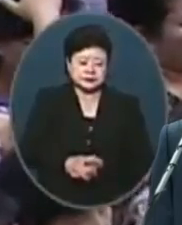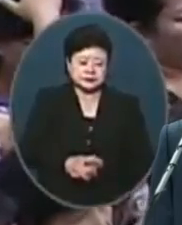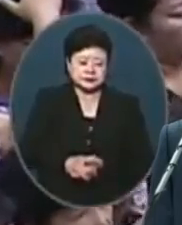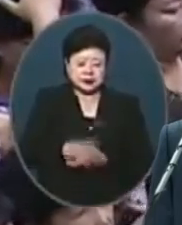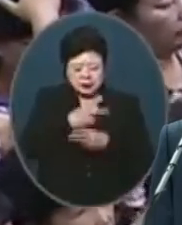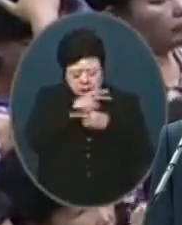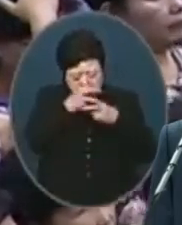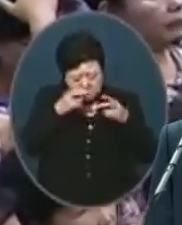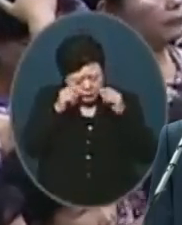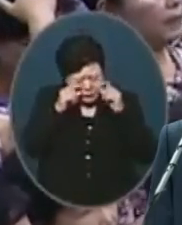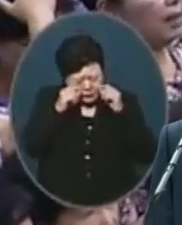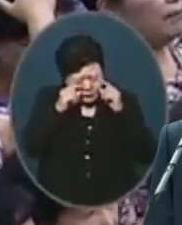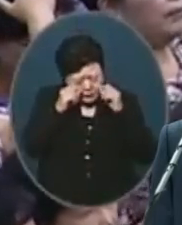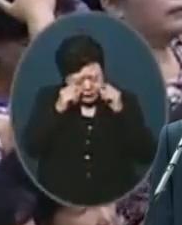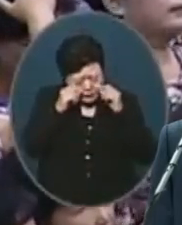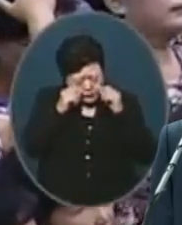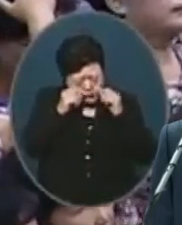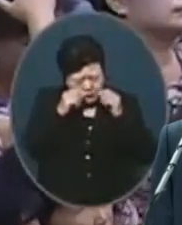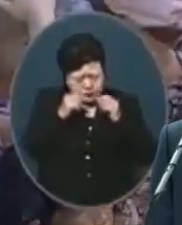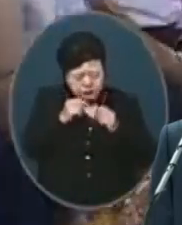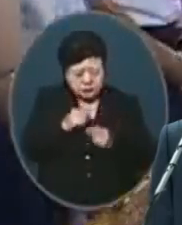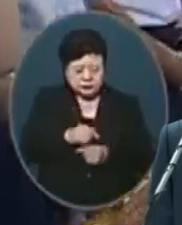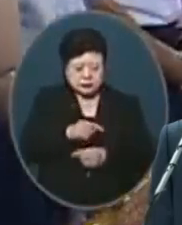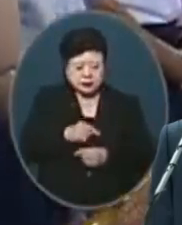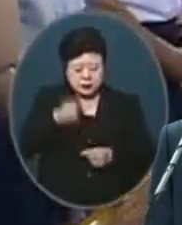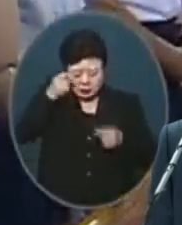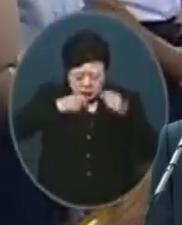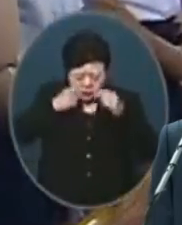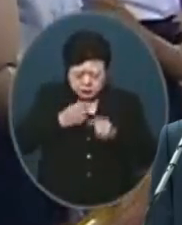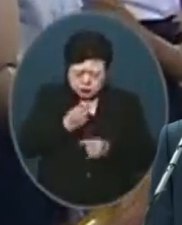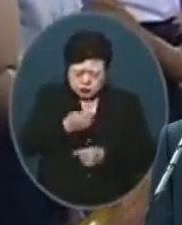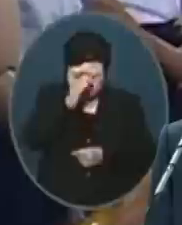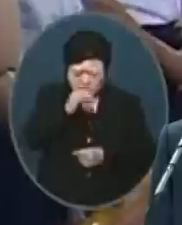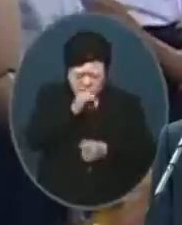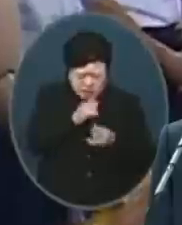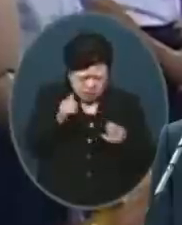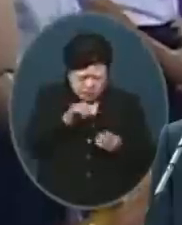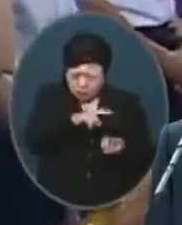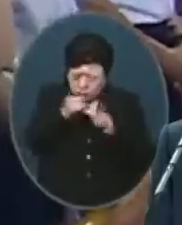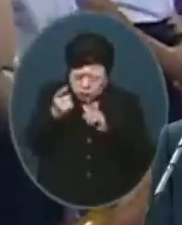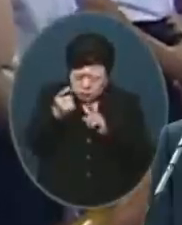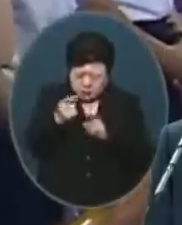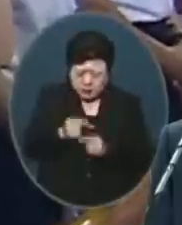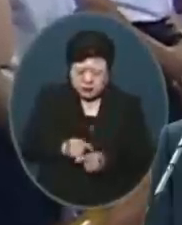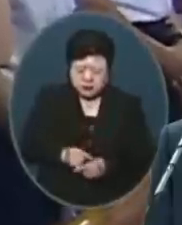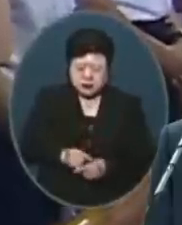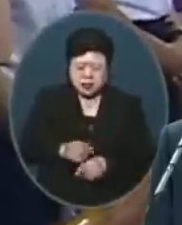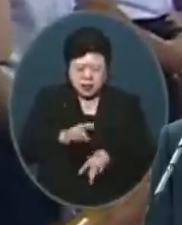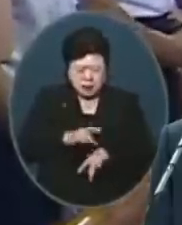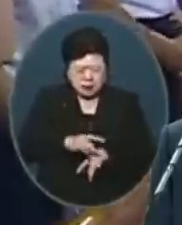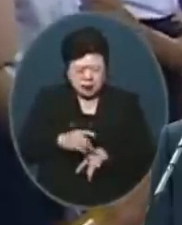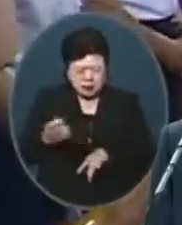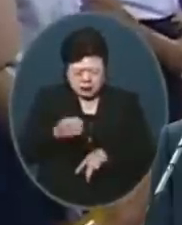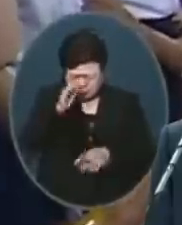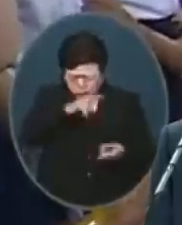잠을 잘 수 없는 사람, 마음의 슬픔과 우울증이 있는 사람, 관절염으로 고생하는